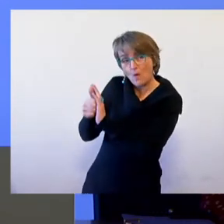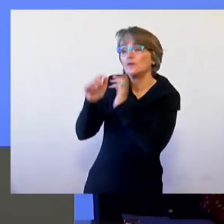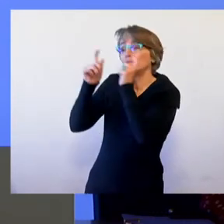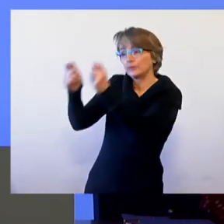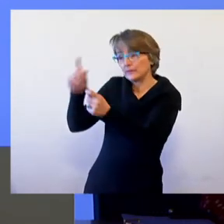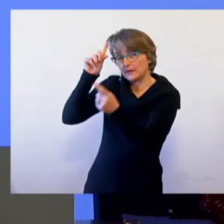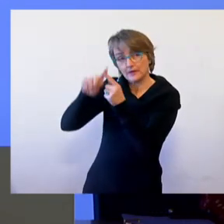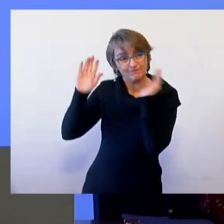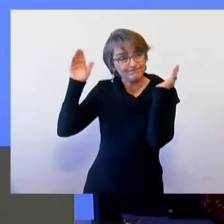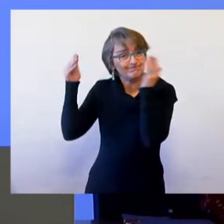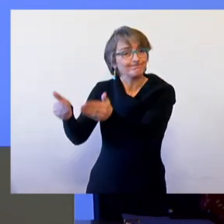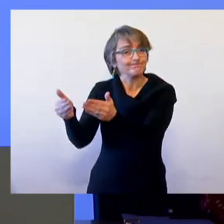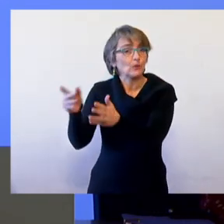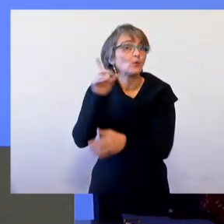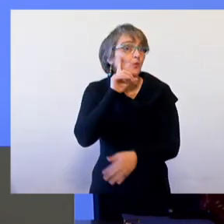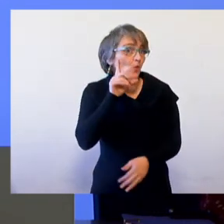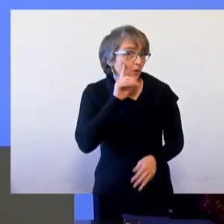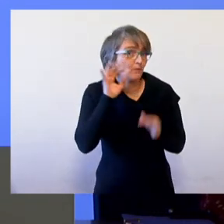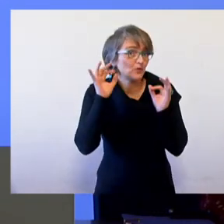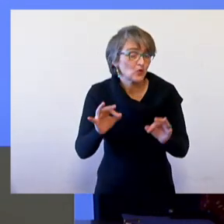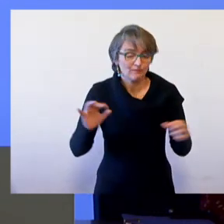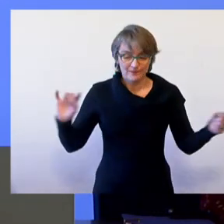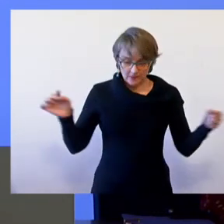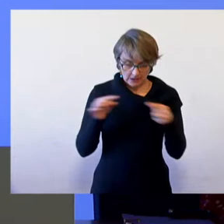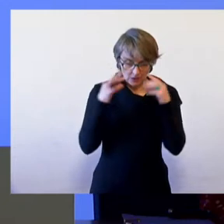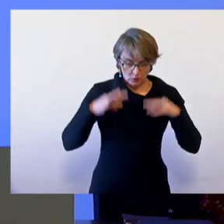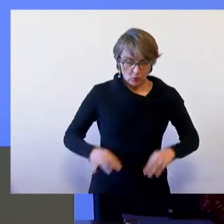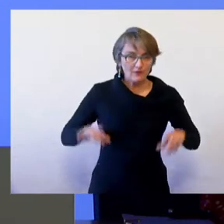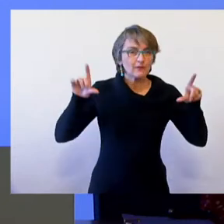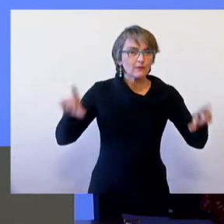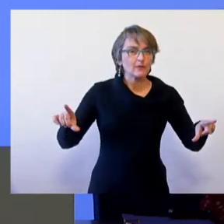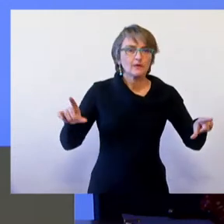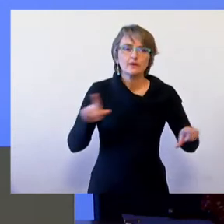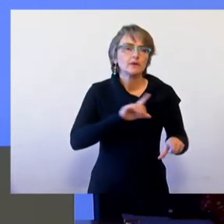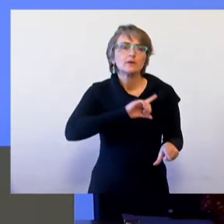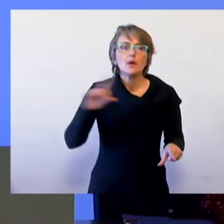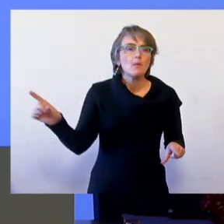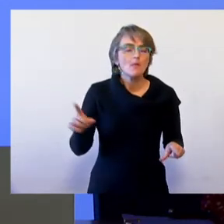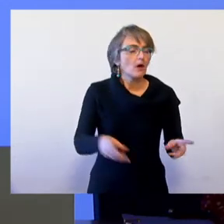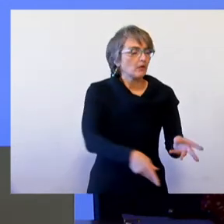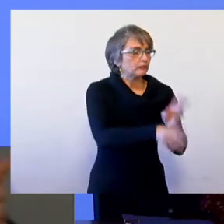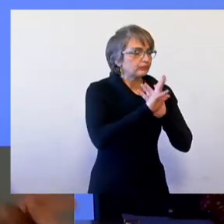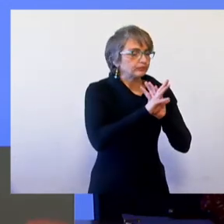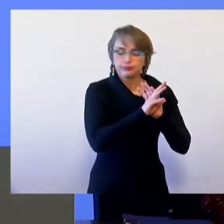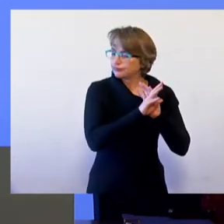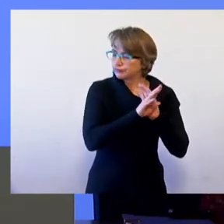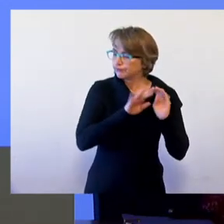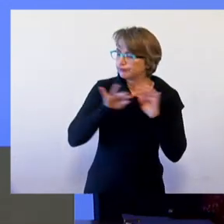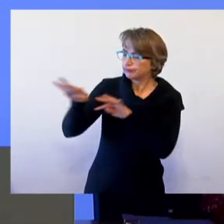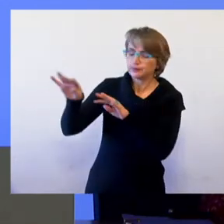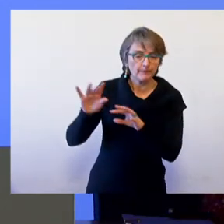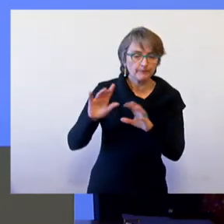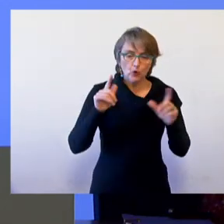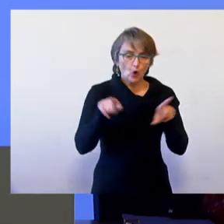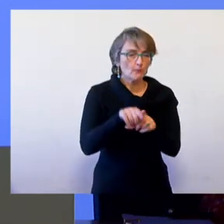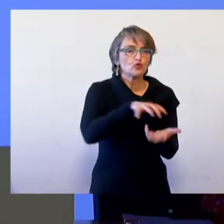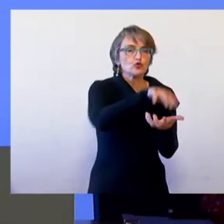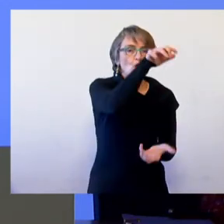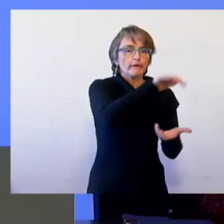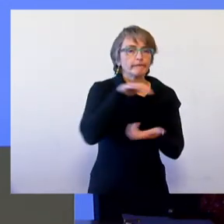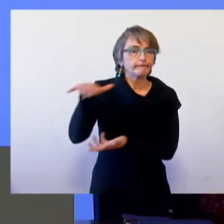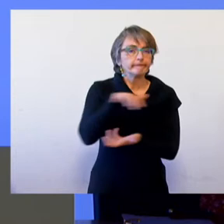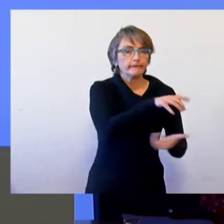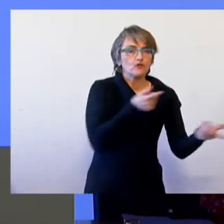Parce que, justement, la question de la carte scolaire ne peut pas être qu'une affaire de stock et de flux. C'est-à-dire, on a une école, tant d'élèves, etc. Ça va être